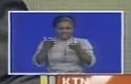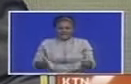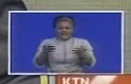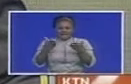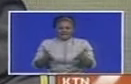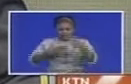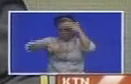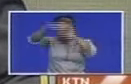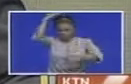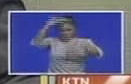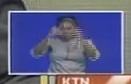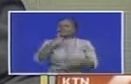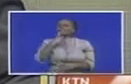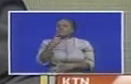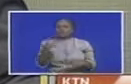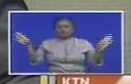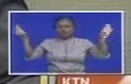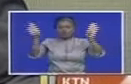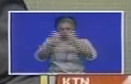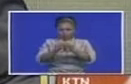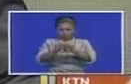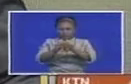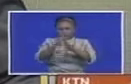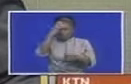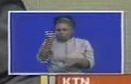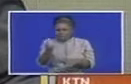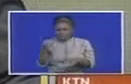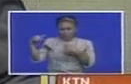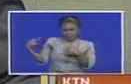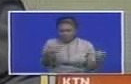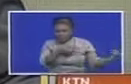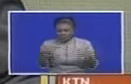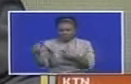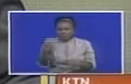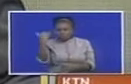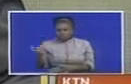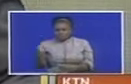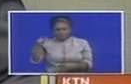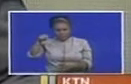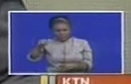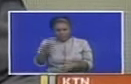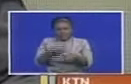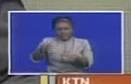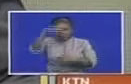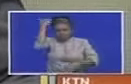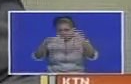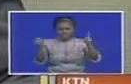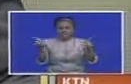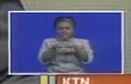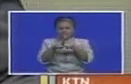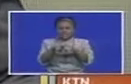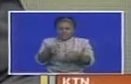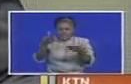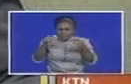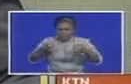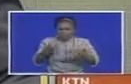chuo kikuu cha Moi kimefungwa kutokana na ghasia ambazo zimesababishwa na wanafunzi wa chuo hicho. Taarifa za vipunde ni kwamba